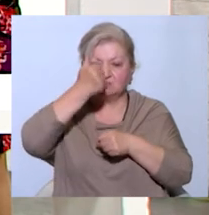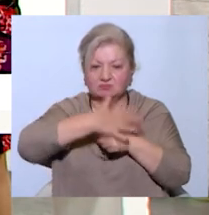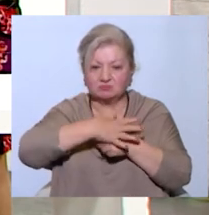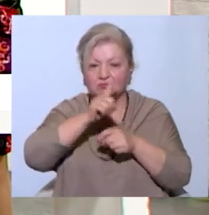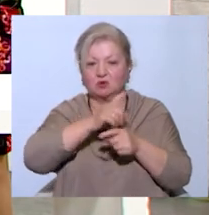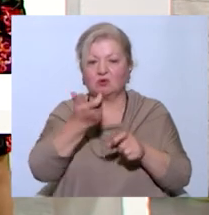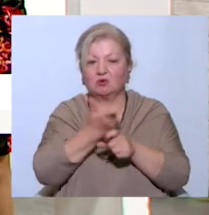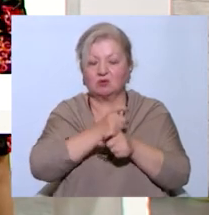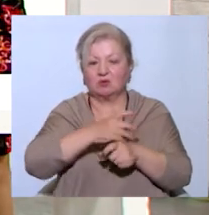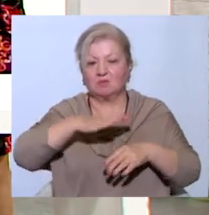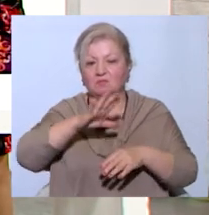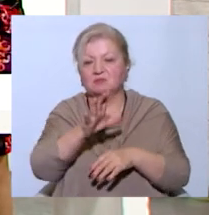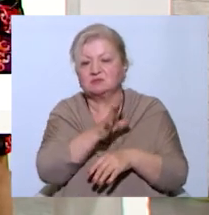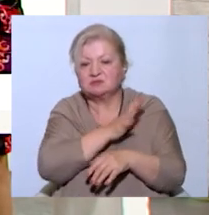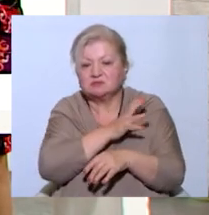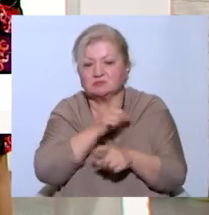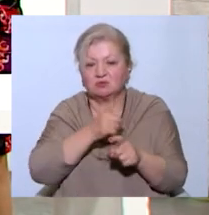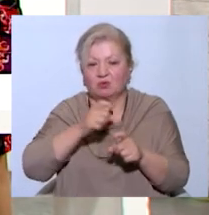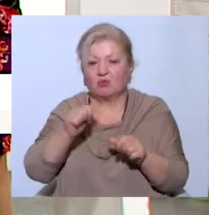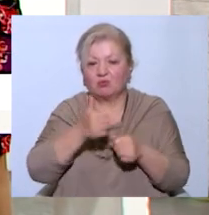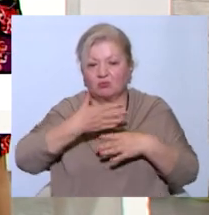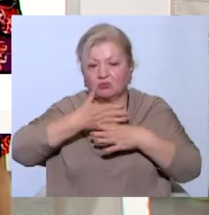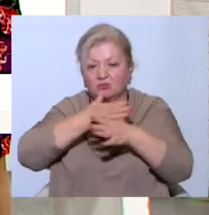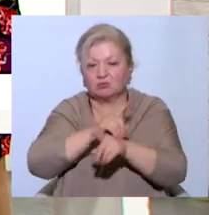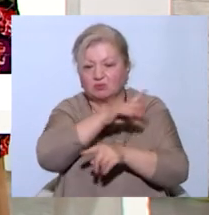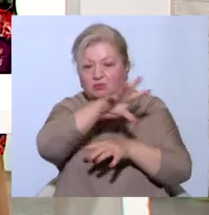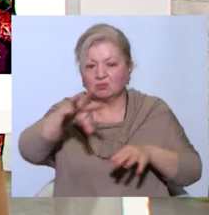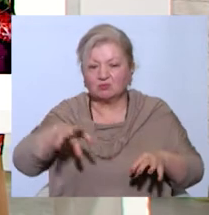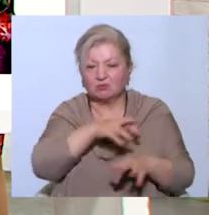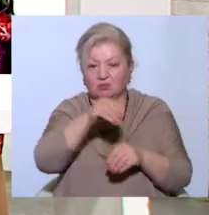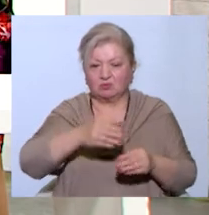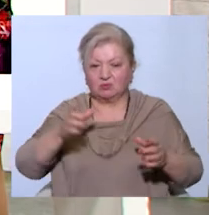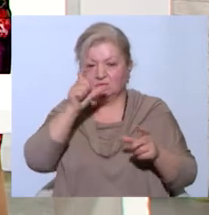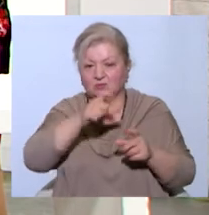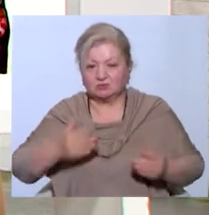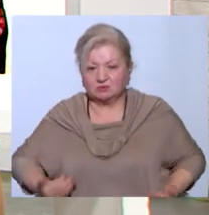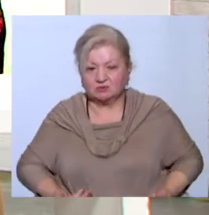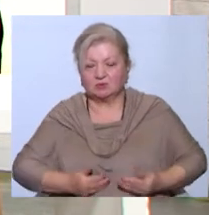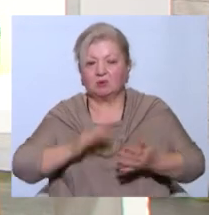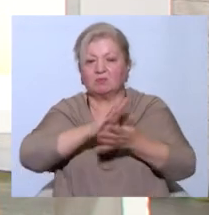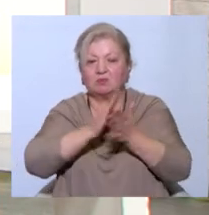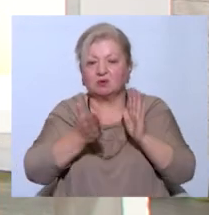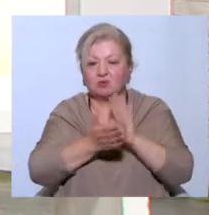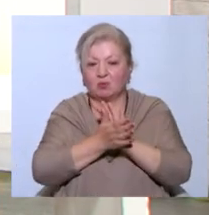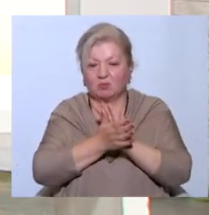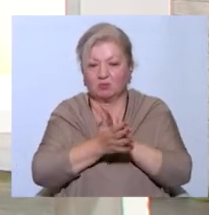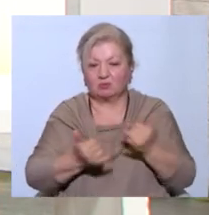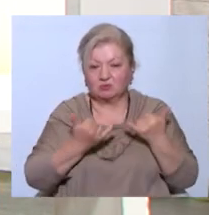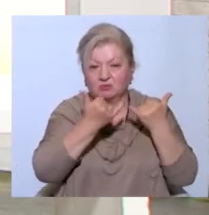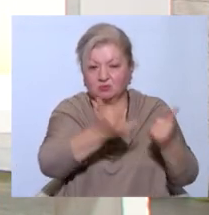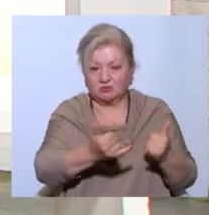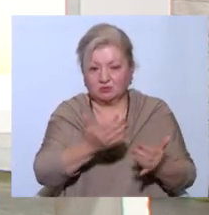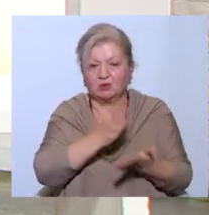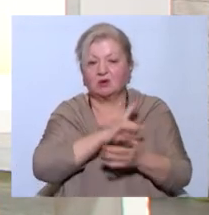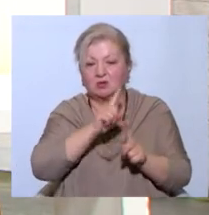სიმდიდრე როგორ გადაანაწილოს პერიფერიულ ზონებში, ისე რომ იქ არსებულ მოსახლეობასაც შესაბამისი საცხოვრებელი პირობები და გარემო შეუქმნას და